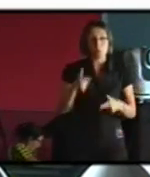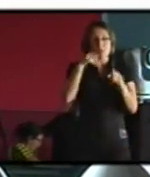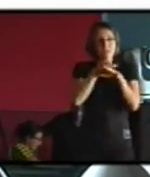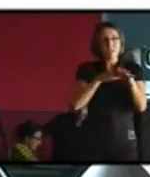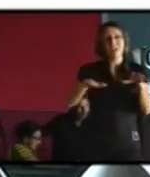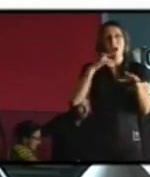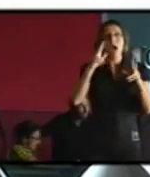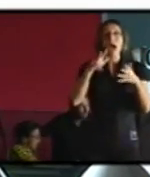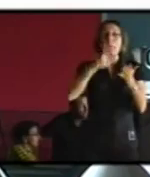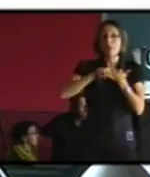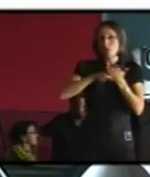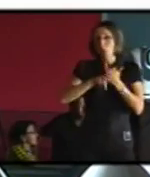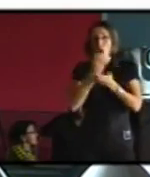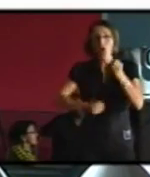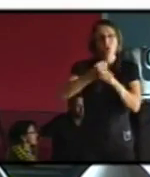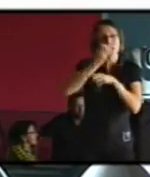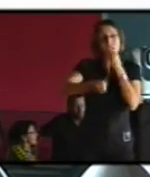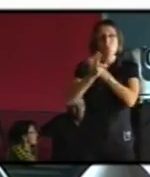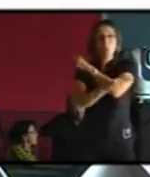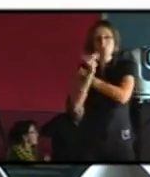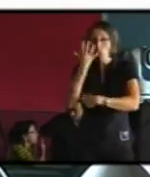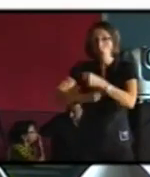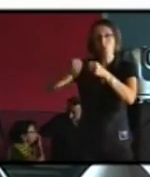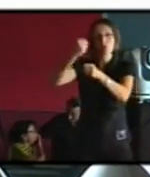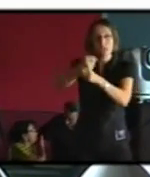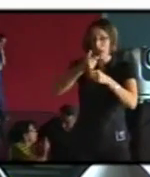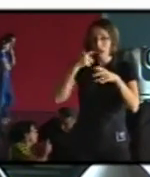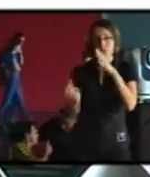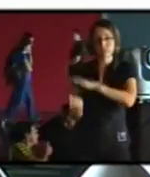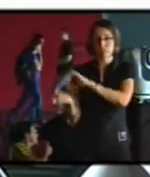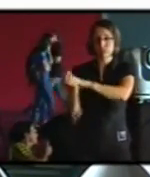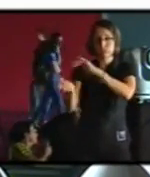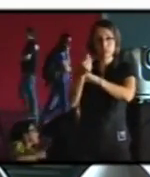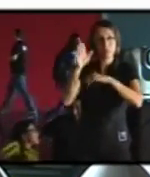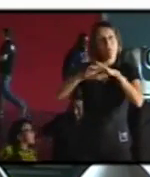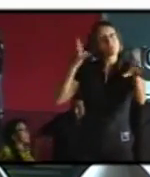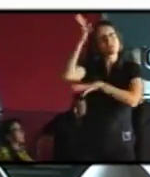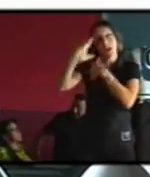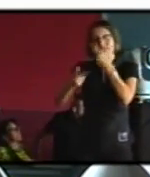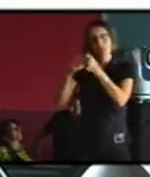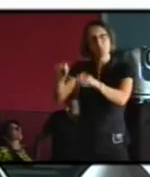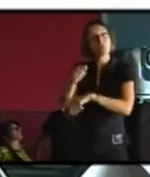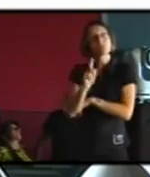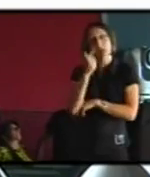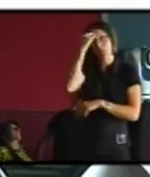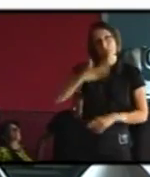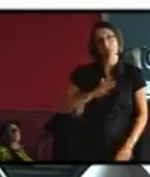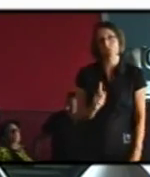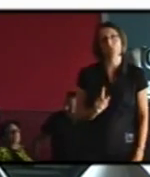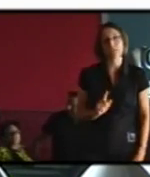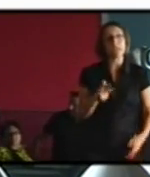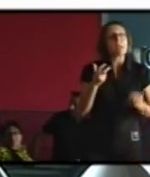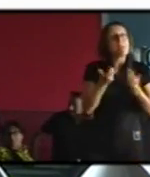côté. Mais les zones de bureaux que l'on fait aujourd'hui ne seront pas adaptables demain. Enfin, moi, j'y crois pas des masses. Par contre, si on fabrique des